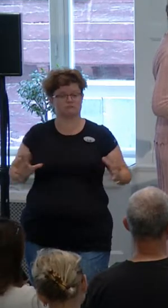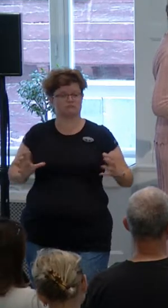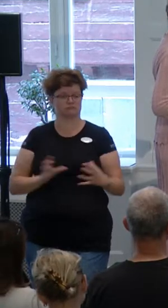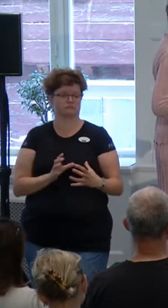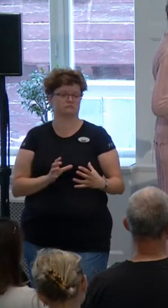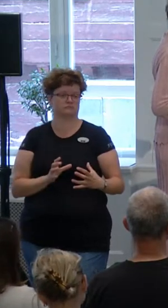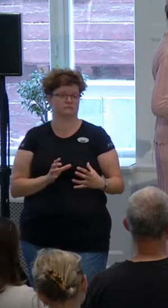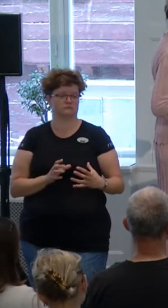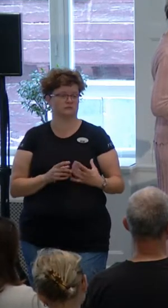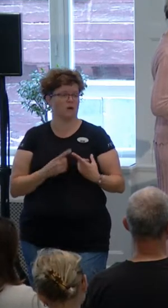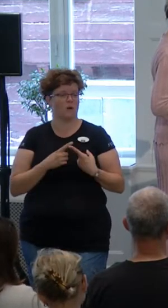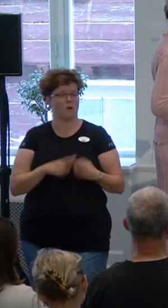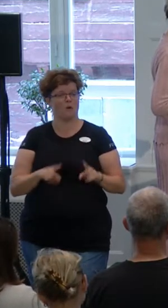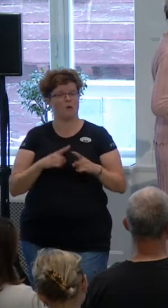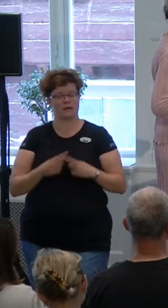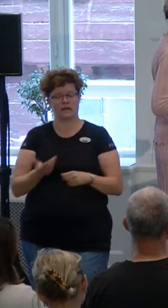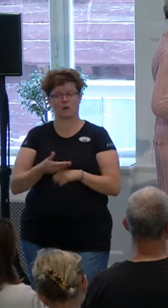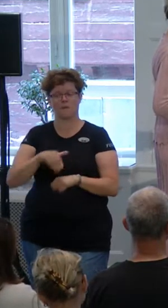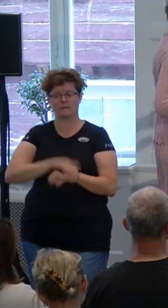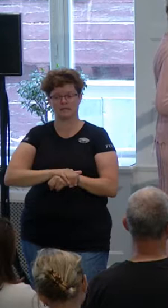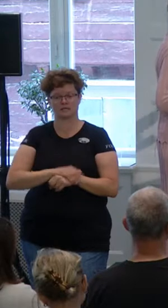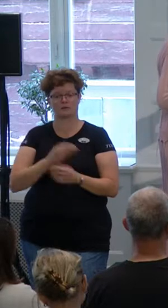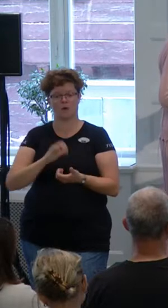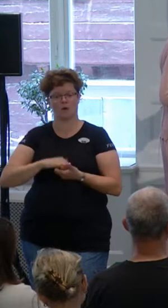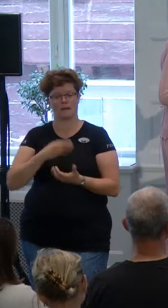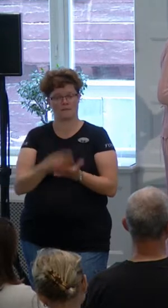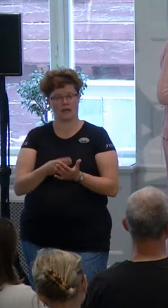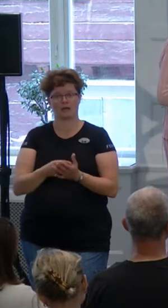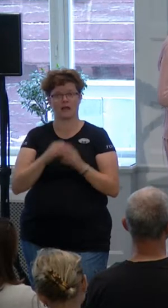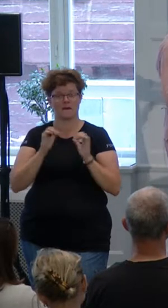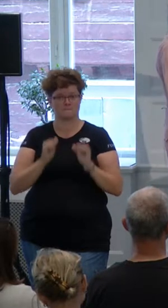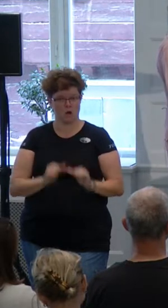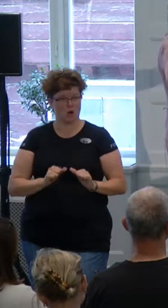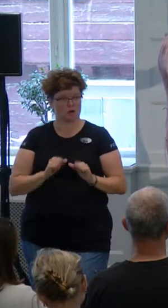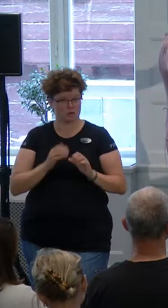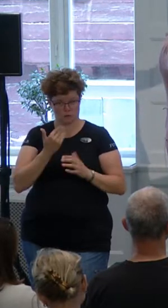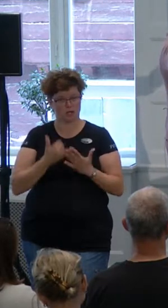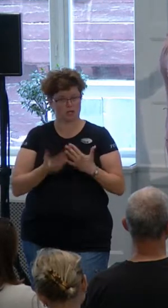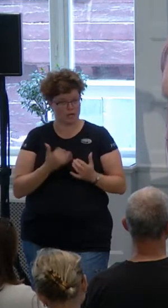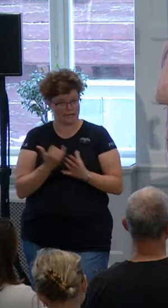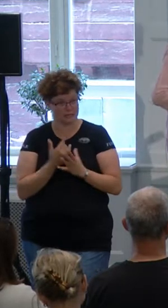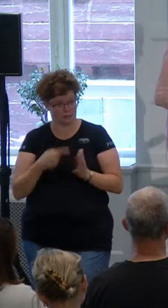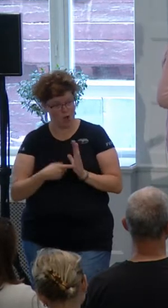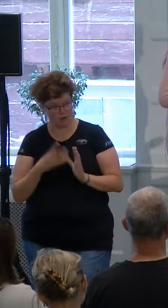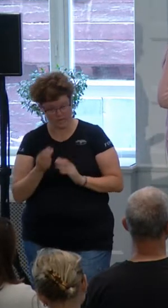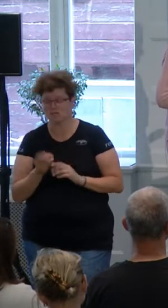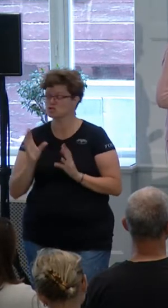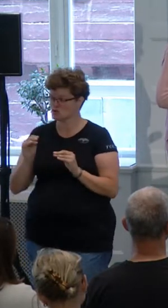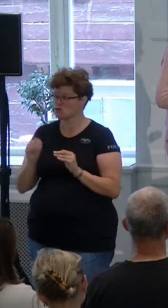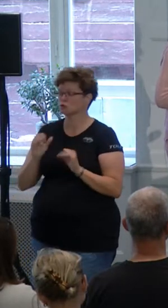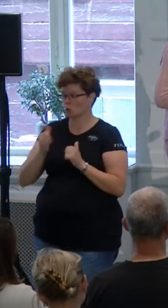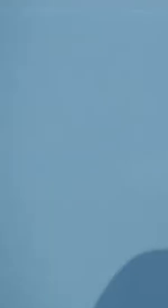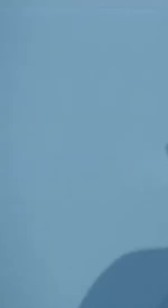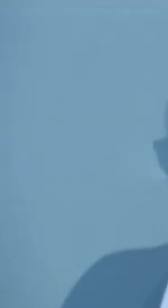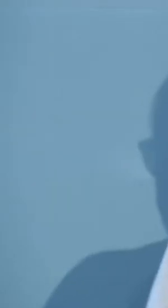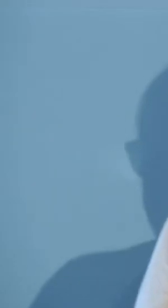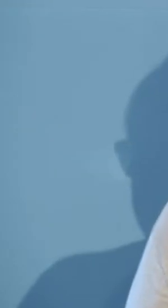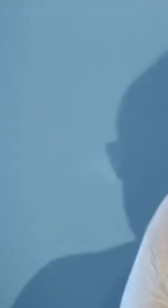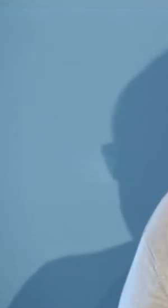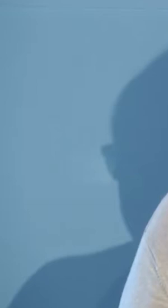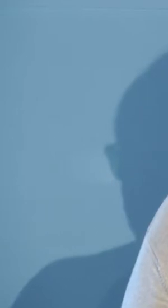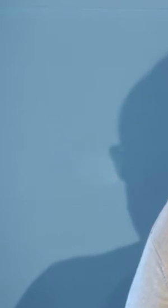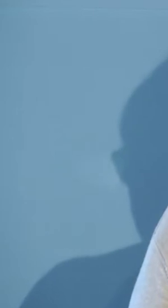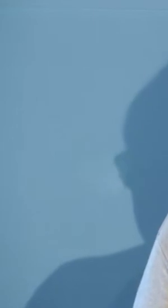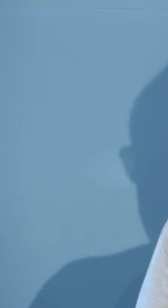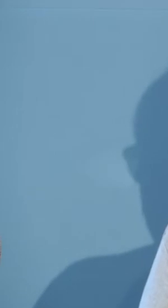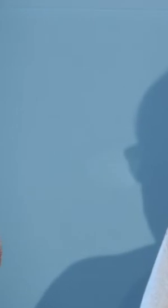ihop sin kompetens och pengar. Det på borde så. Vi kunna göra inom den lagliga ramen vi har i naturen. Det skulle vi kunna göra, men jag tror att